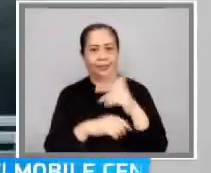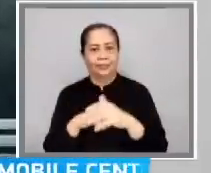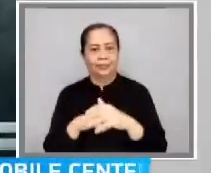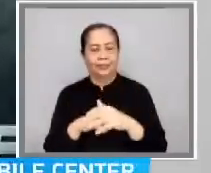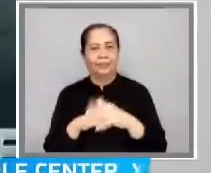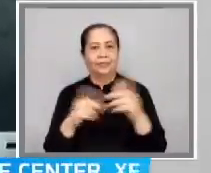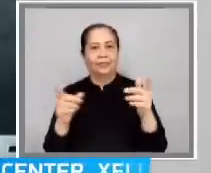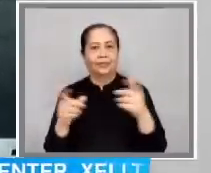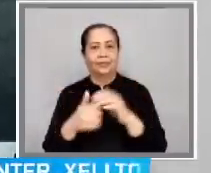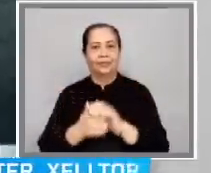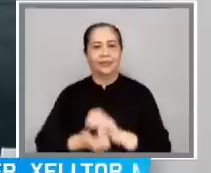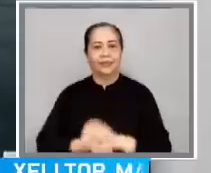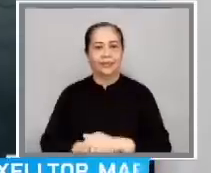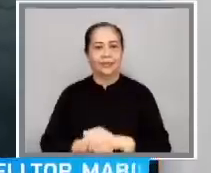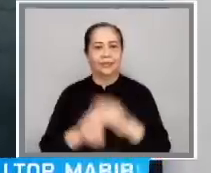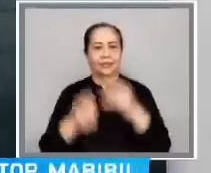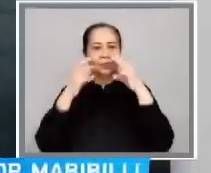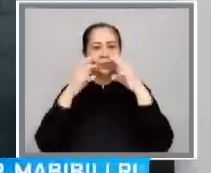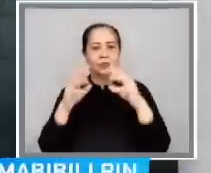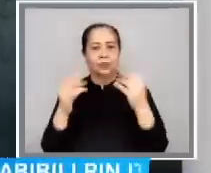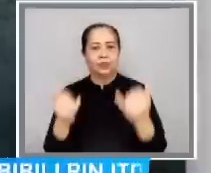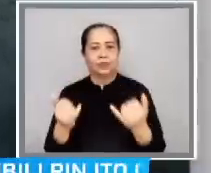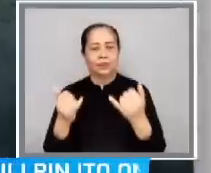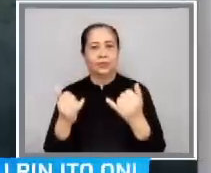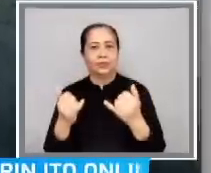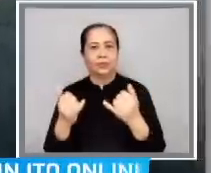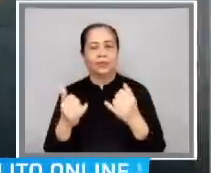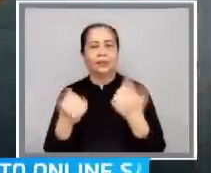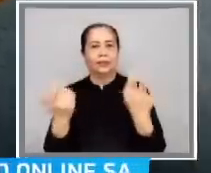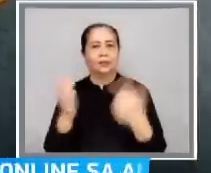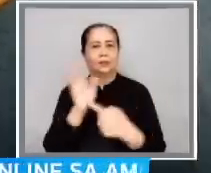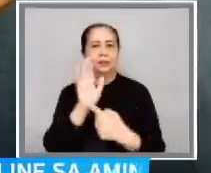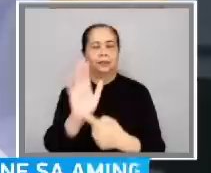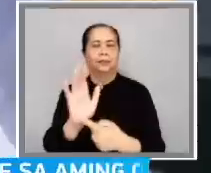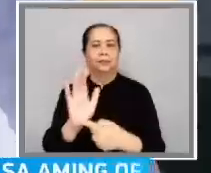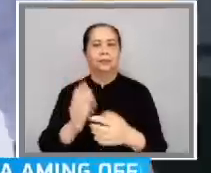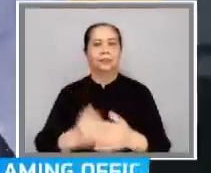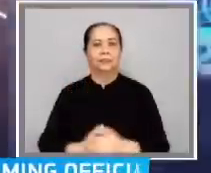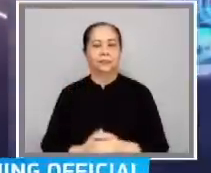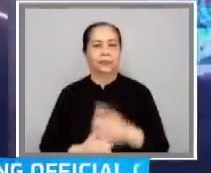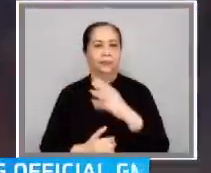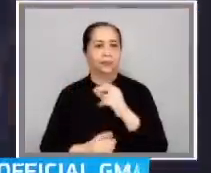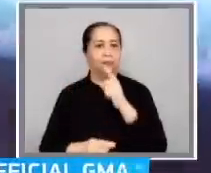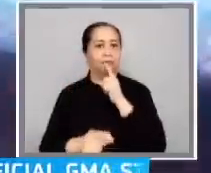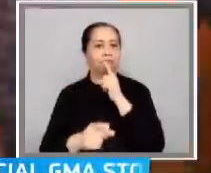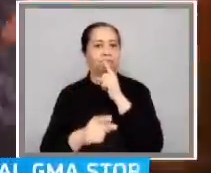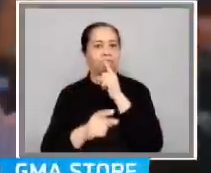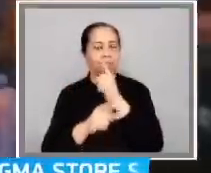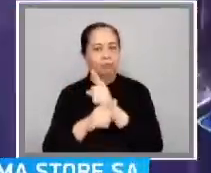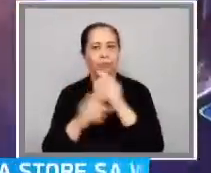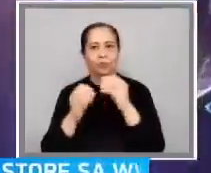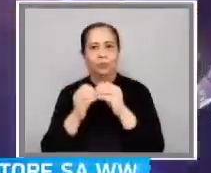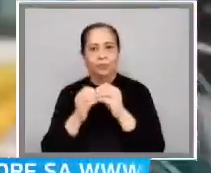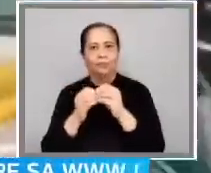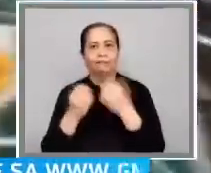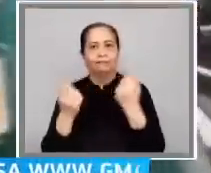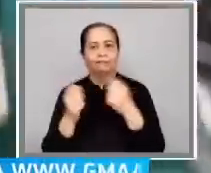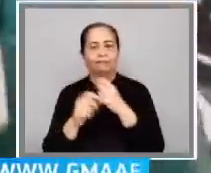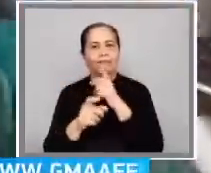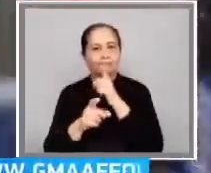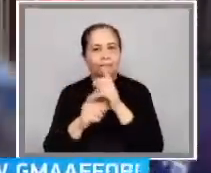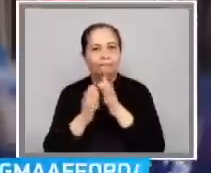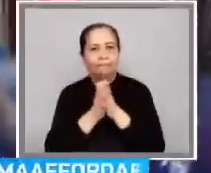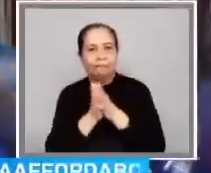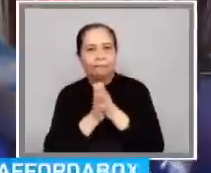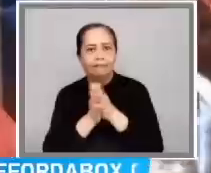Daejeon. Mapapanood na natin ang mega trailer ng serye at siguradong mas lalong iigting ang ating